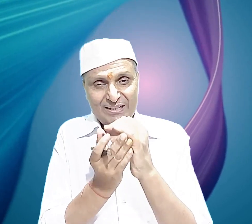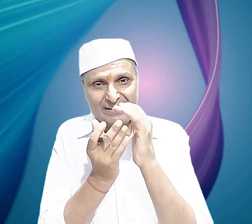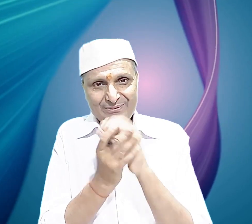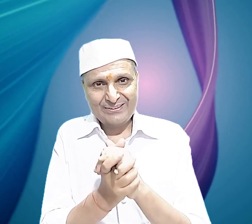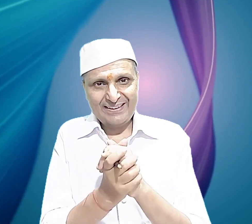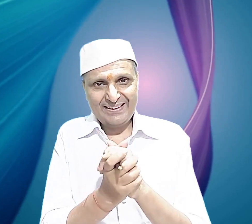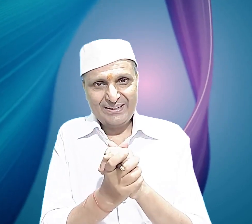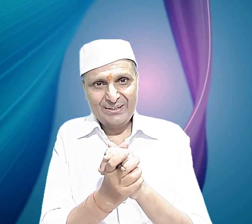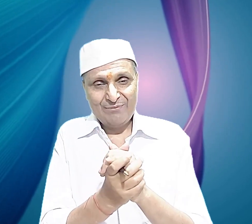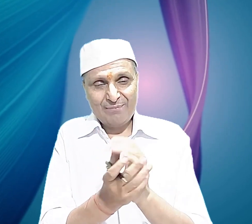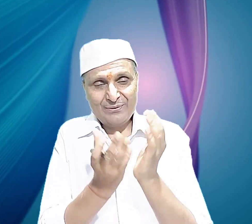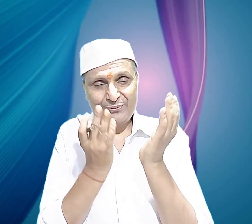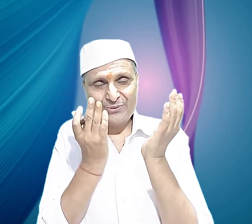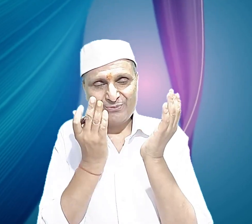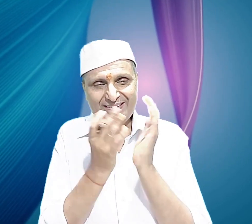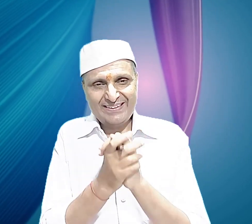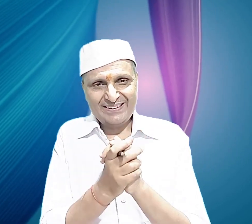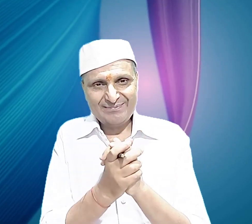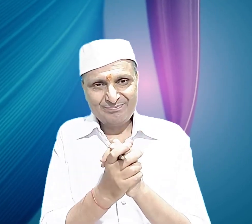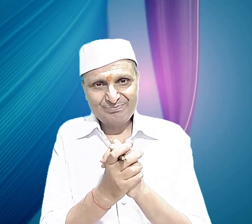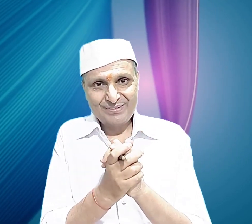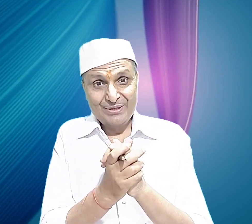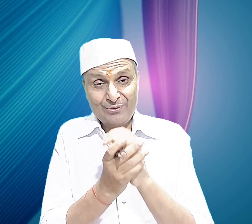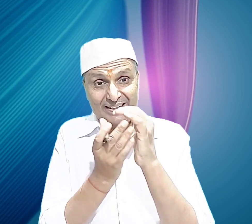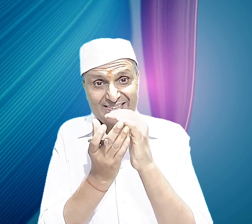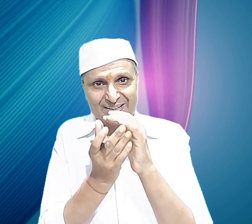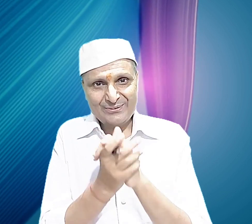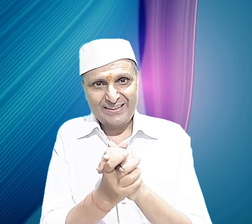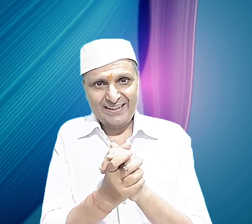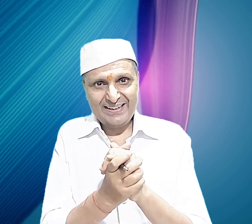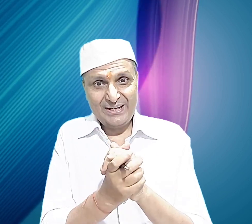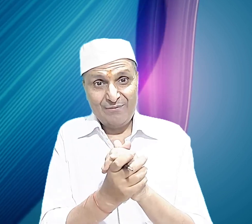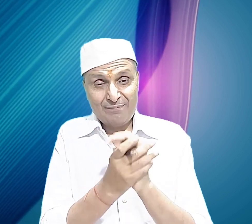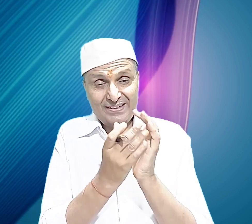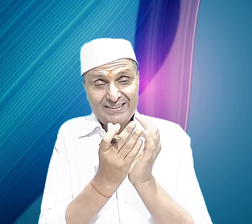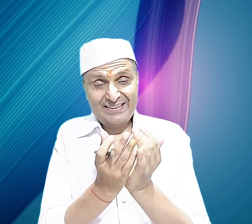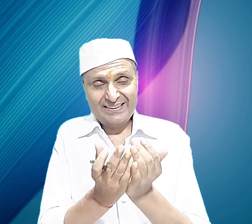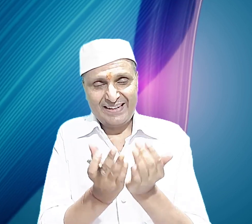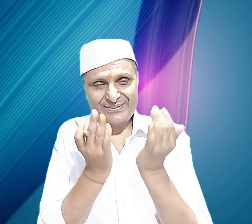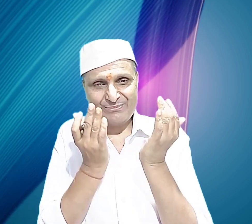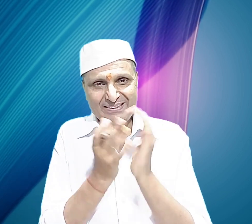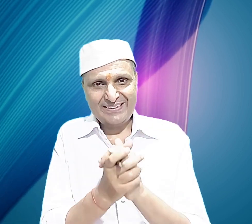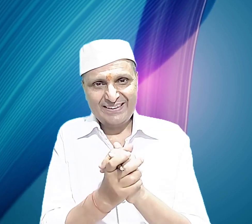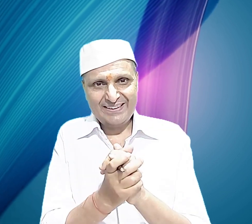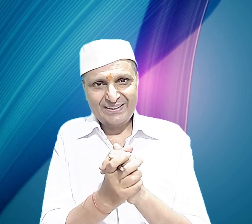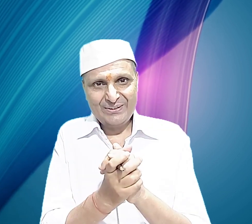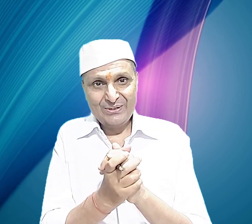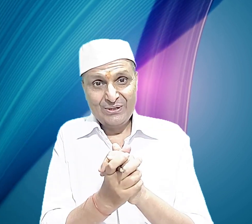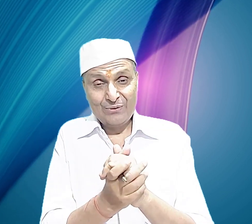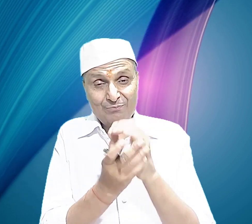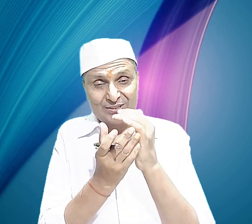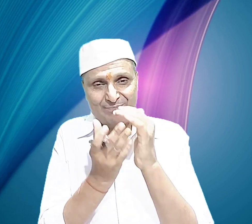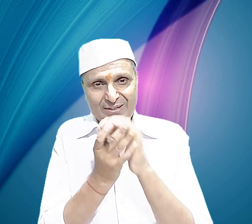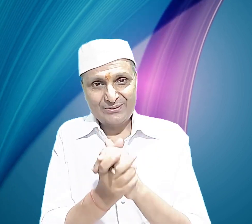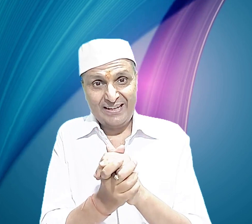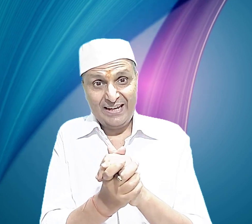कोई सिख भाई होते हैं वे अपने गुरुओं को मानते हैं, कोई ईसाई होते हैं वे अपने क्राइस्ट को मानते हैं,